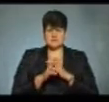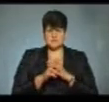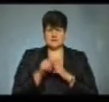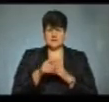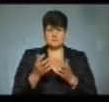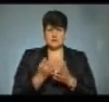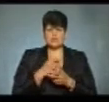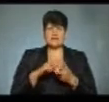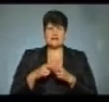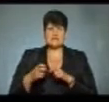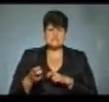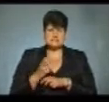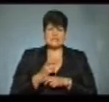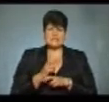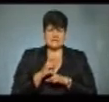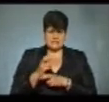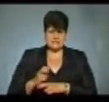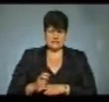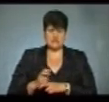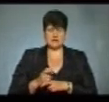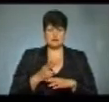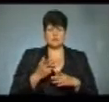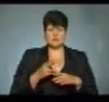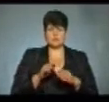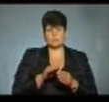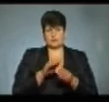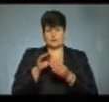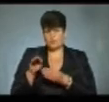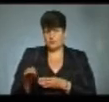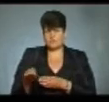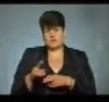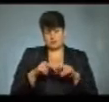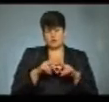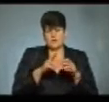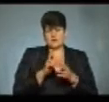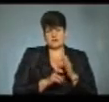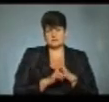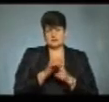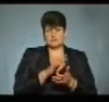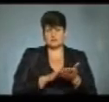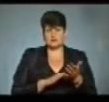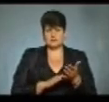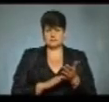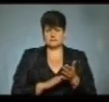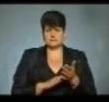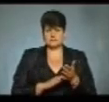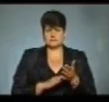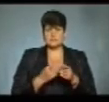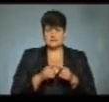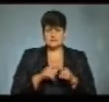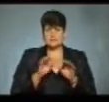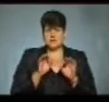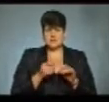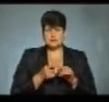кістки. Ми робили похорон і будували церкву, бо що церква будеться на того. Ви хочете знати, що це буде правильно чи неправильно? Це правильно, це